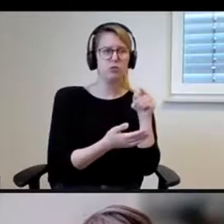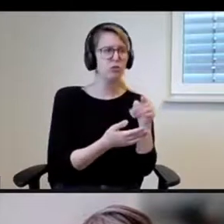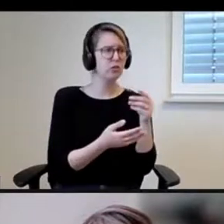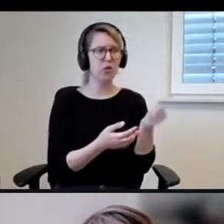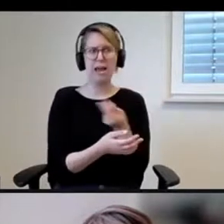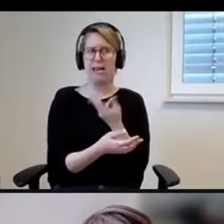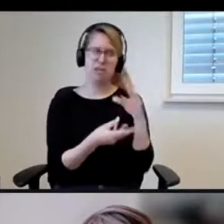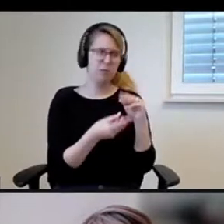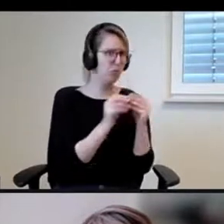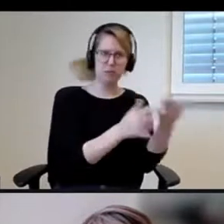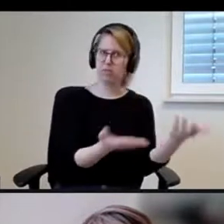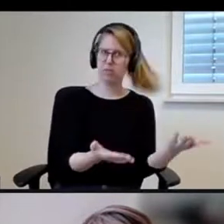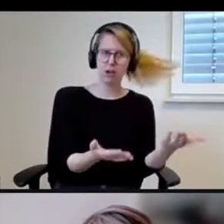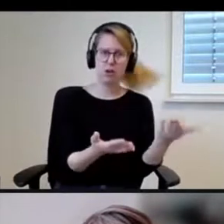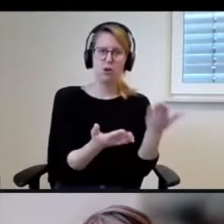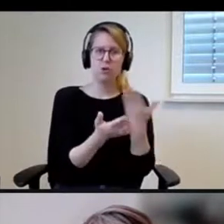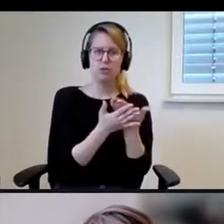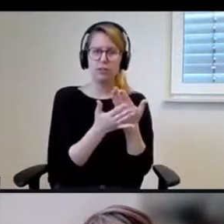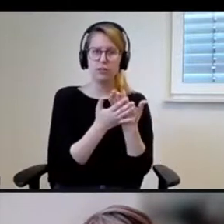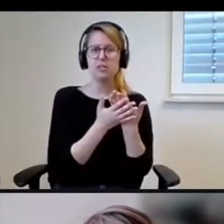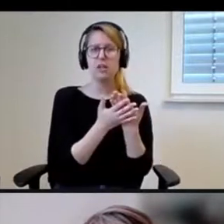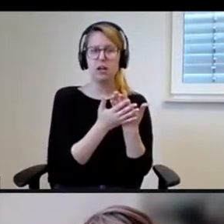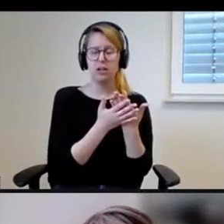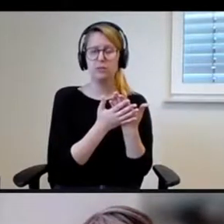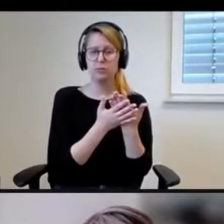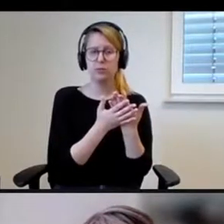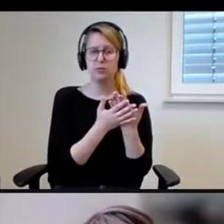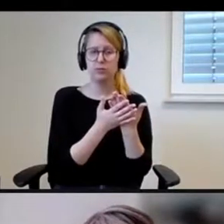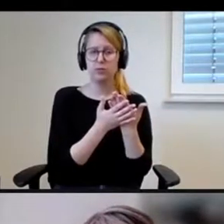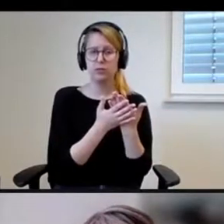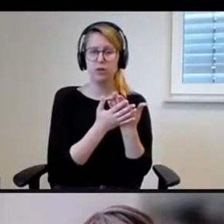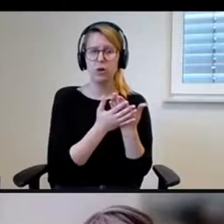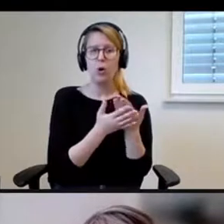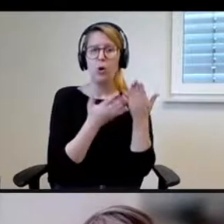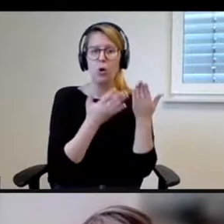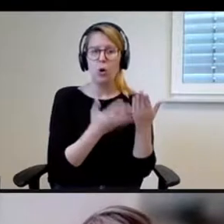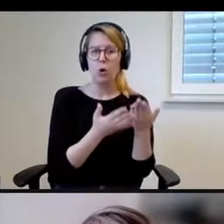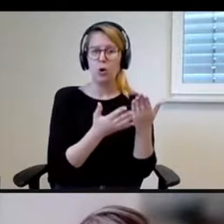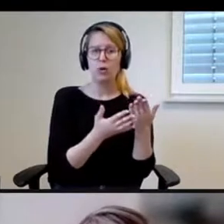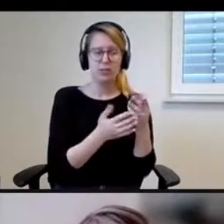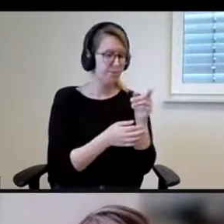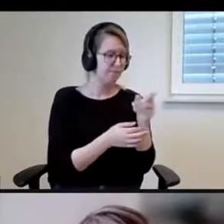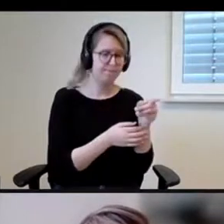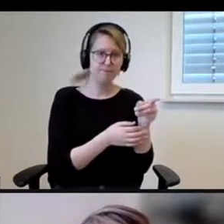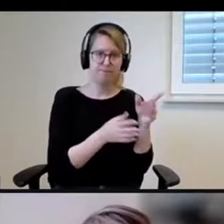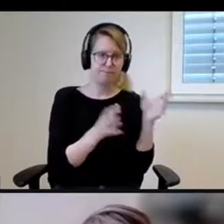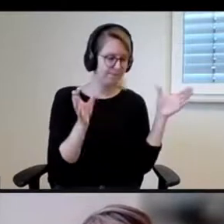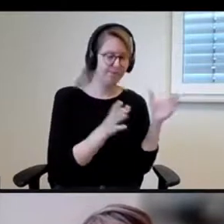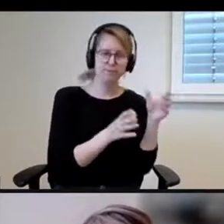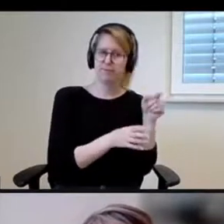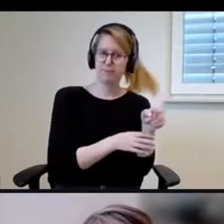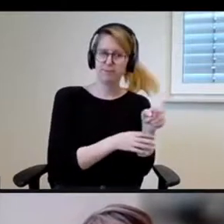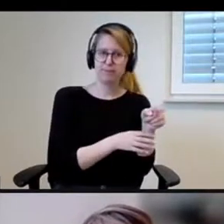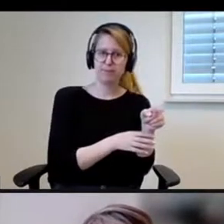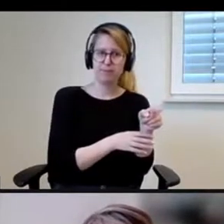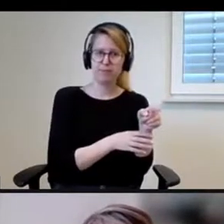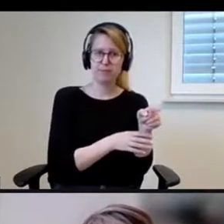ist, wo man halt an sich an dem Bereich von Tüttelen erst auf den Modus muss kommen, wo man